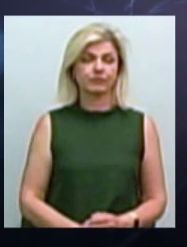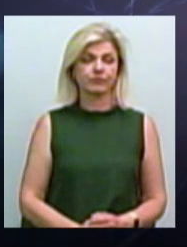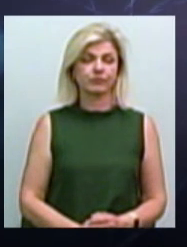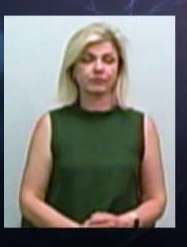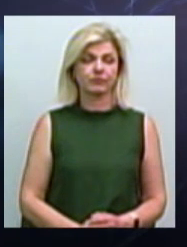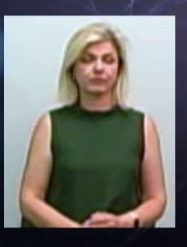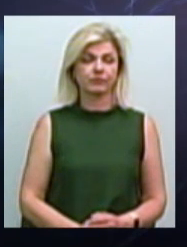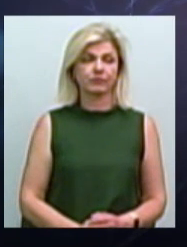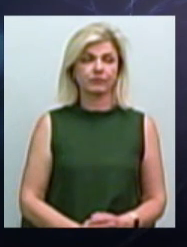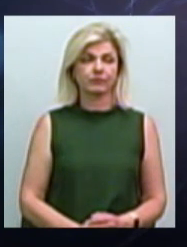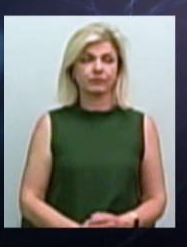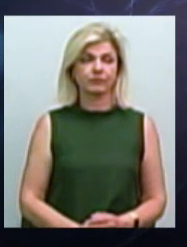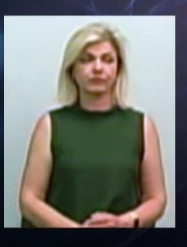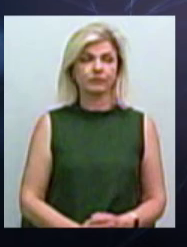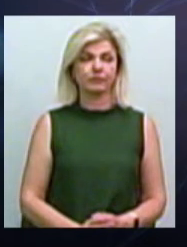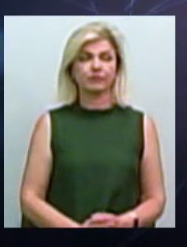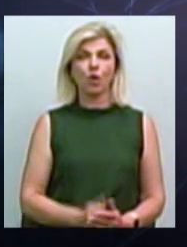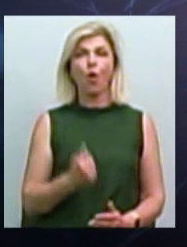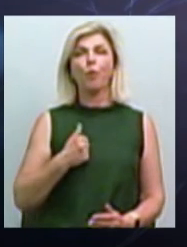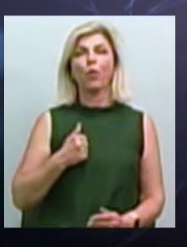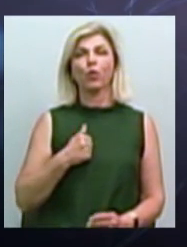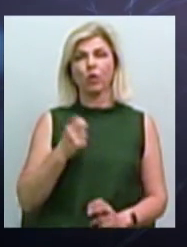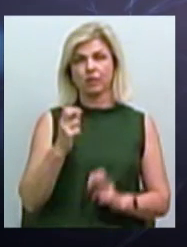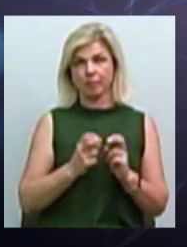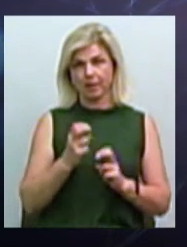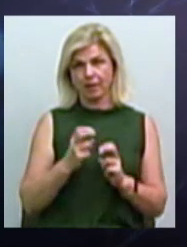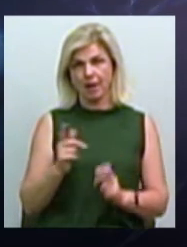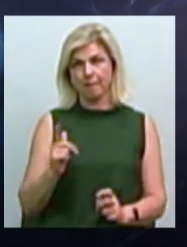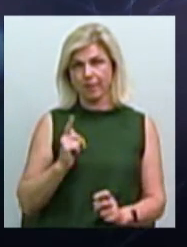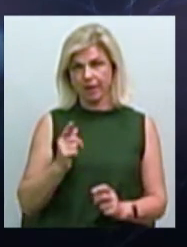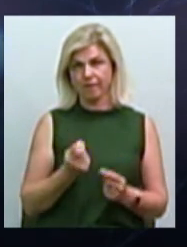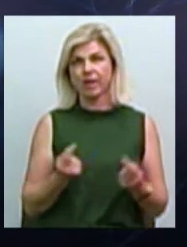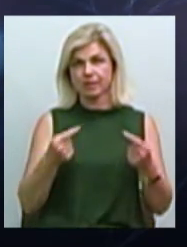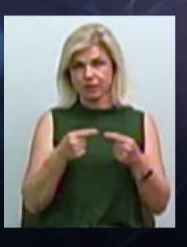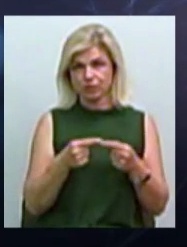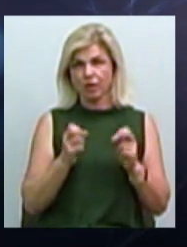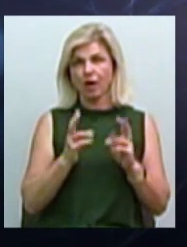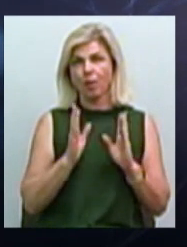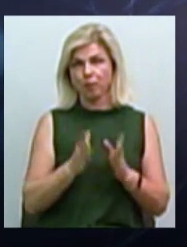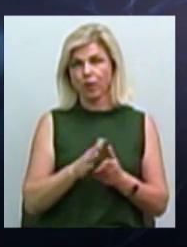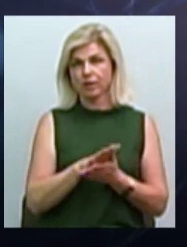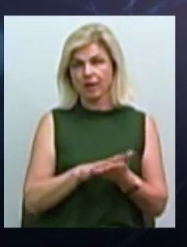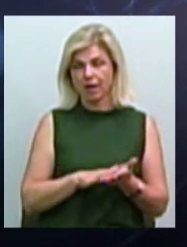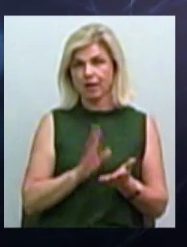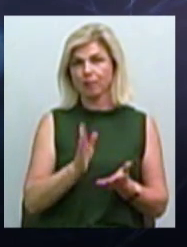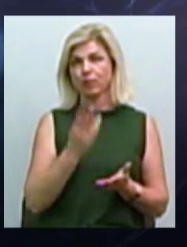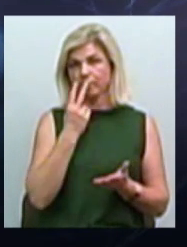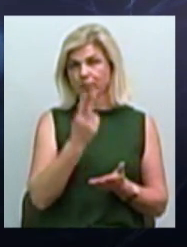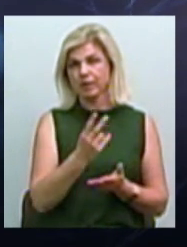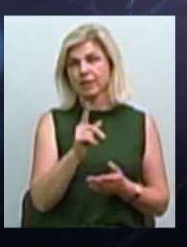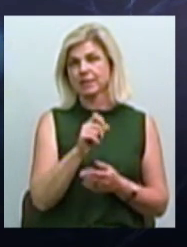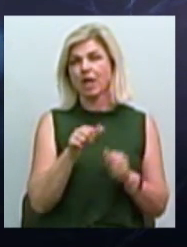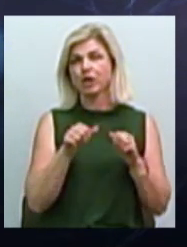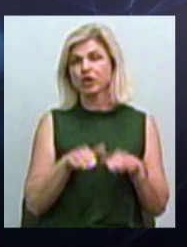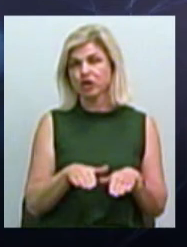Ну, и с оборонными предприятиями начебто... Ну, ми з вами визначилися так, як воно буде далі, будемо дивитися за рішеннями.